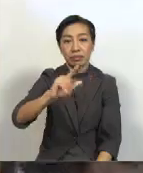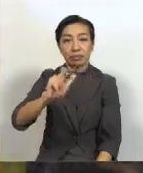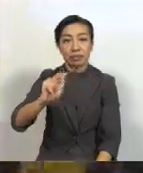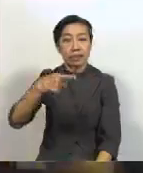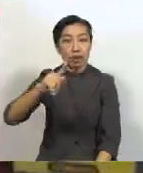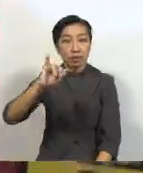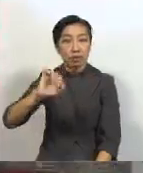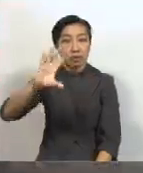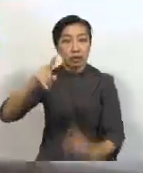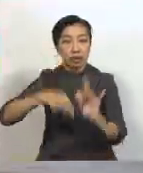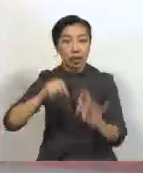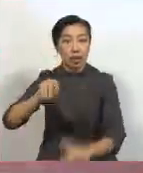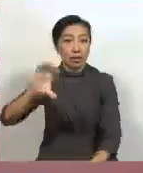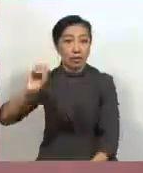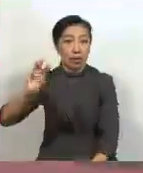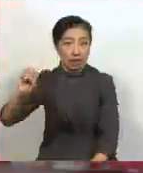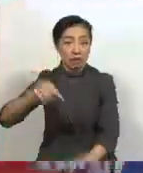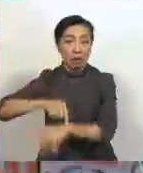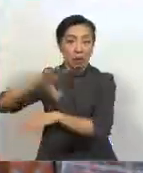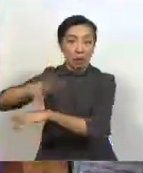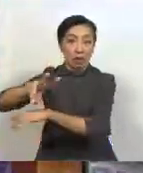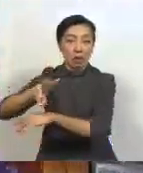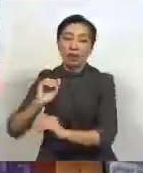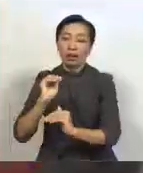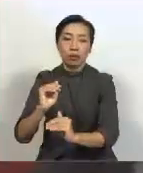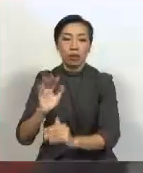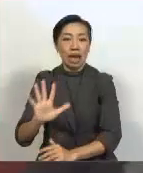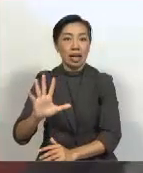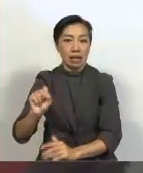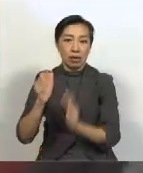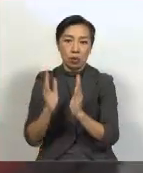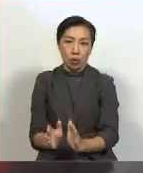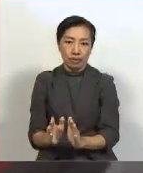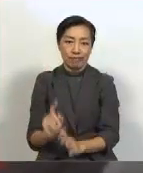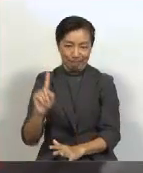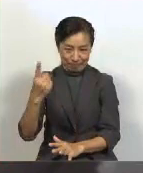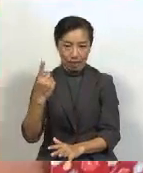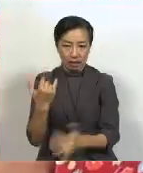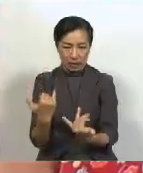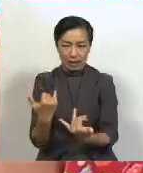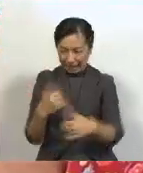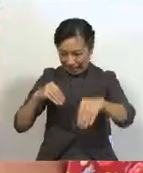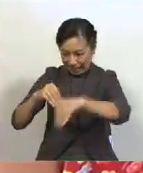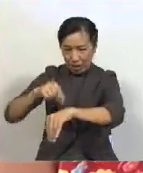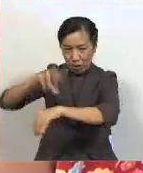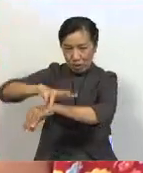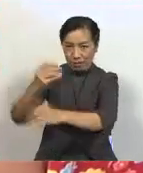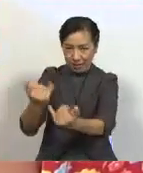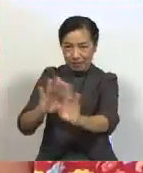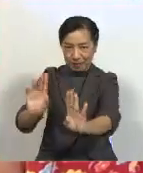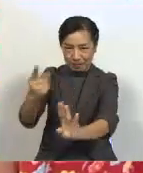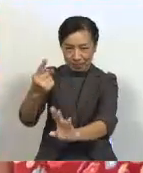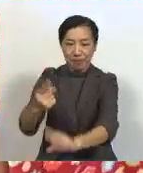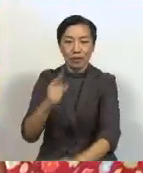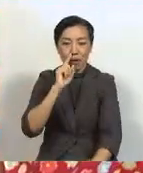www.chimchopchai.com รอบ2เนี่ย 18:00 นก็คืออีก 500,000 คนด้วยกันเพราะฉะนั้นตั้งตารอกันวันนี้นะคะอีกไม่กี่ชั่วโมงข้างหน้าส